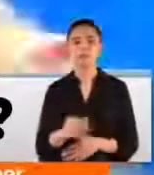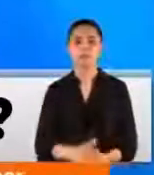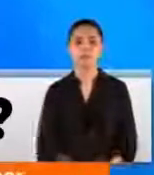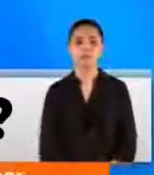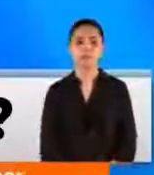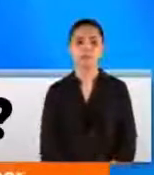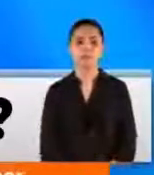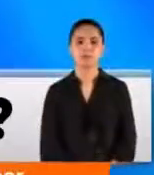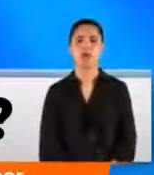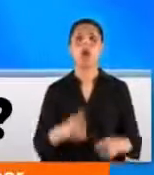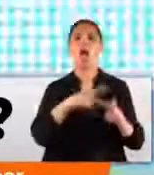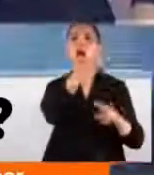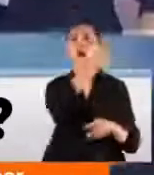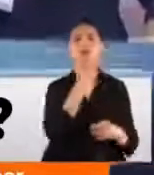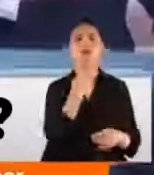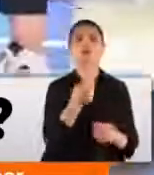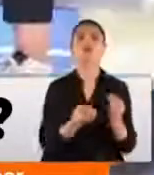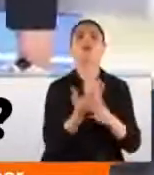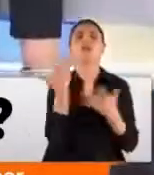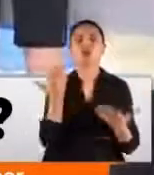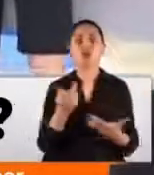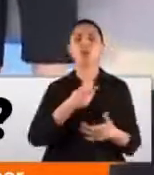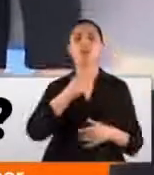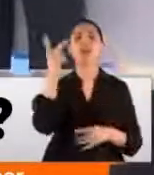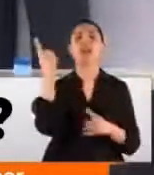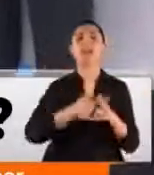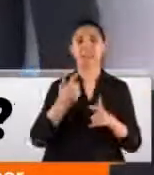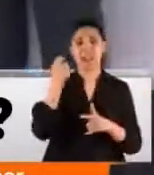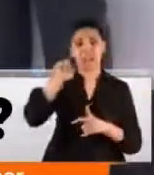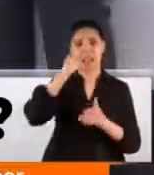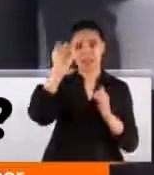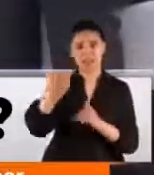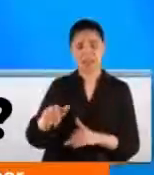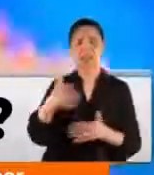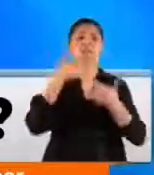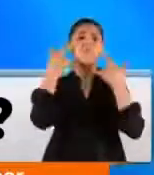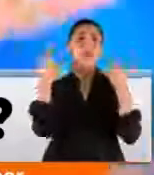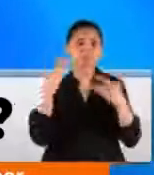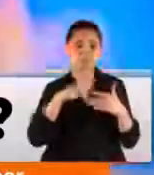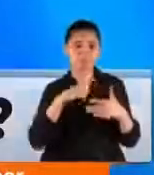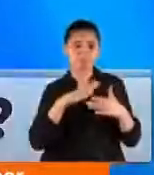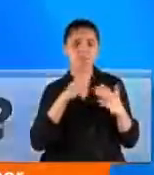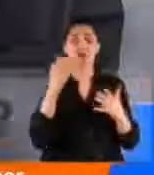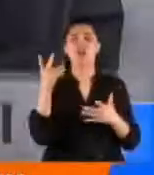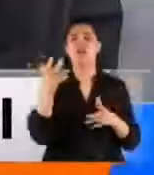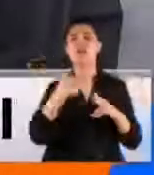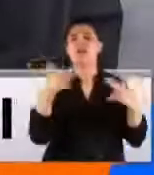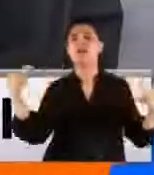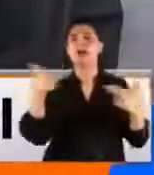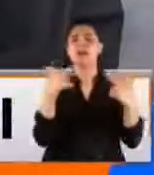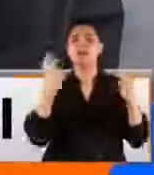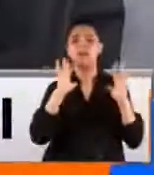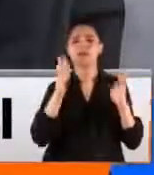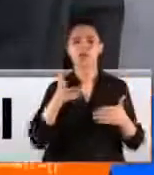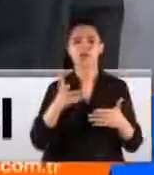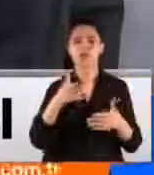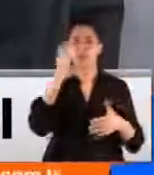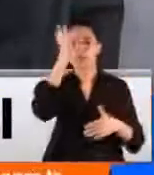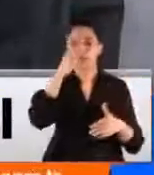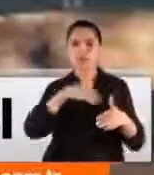tarafından. Afganlılar dediniz çıkmadı. Kiralık katil gelmiş, kiralık katil maske takmış da eve gel üstüne hikaye. Kim biliyor da